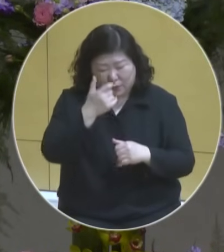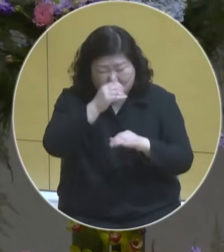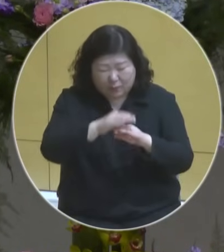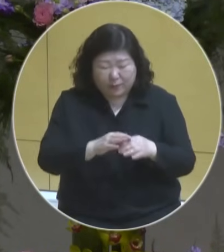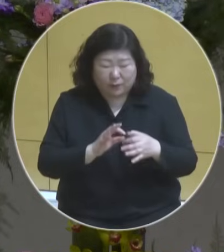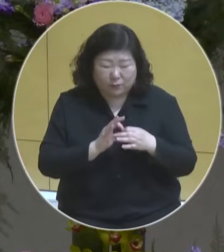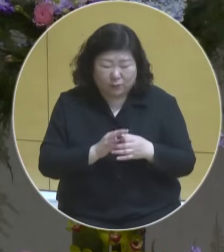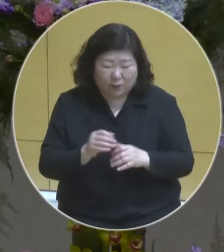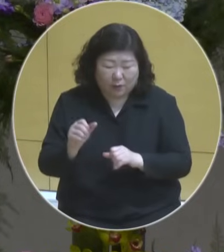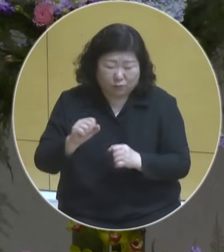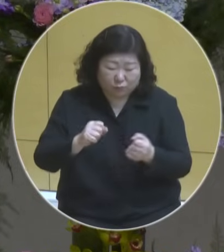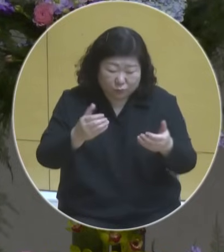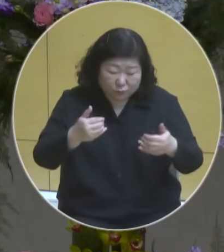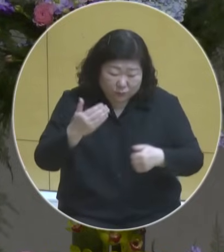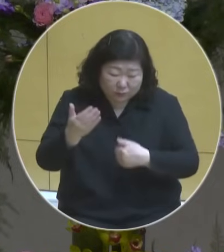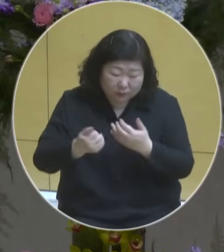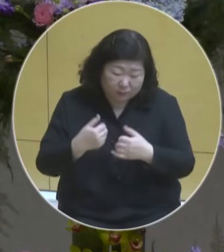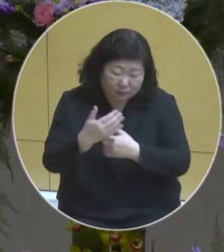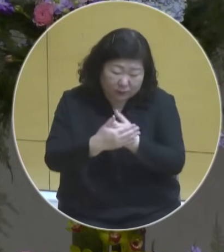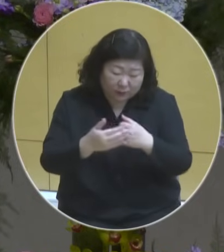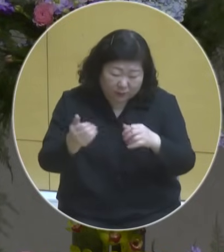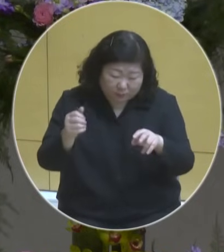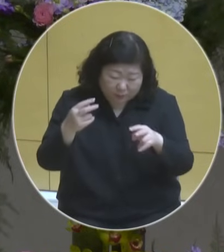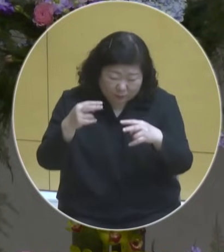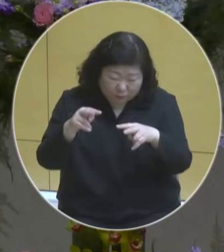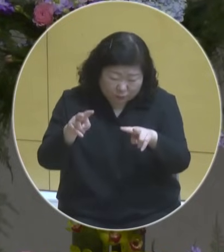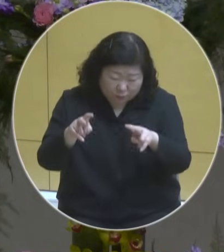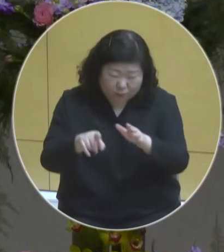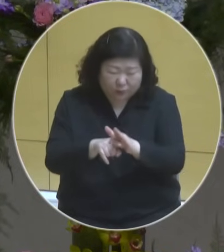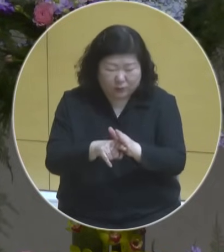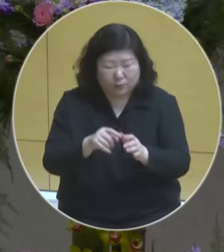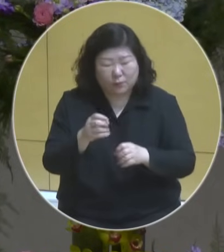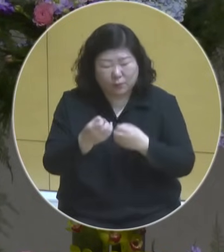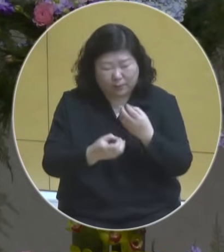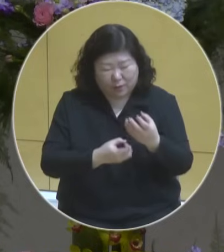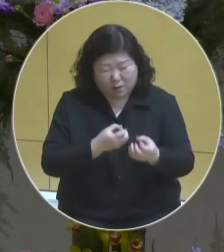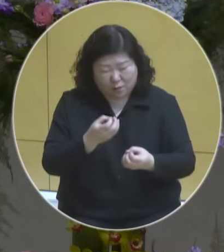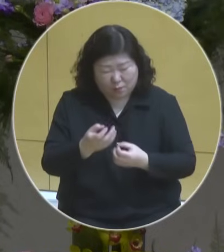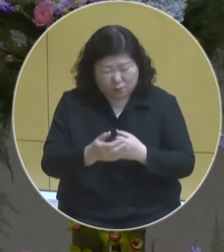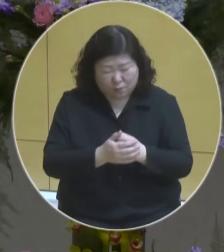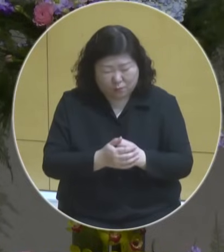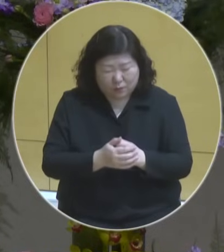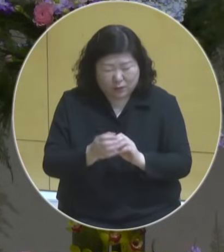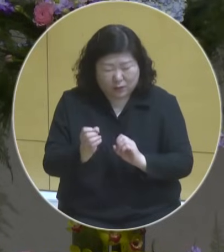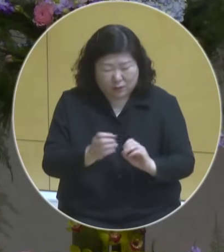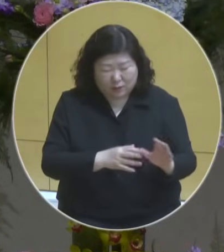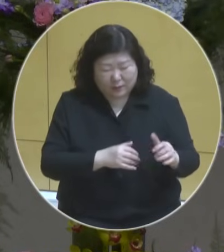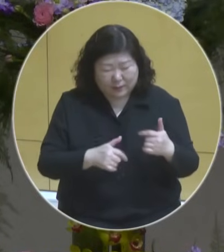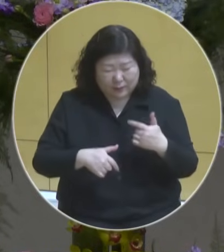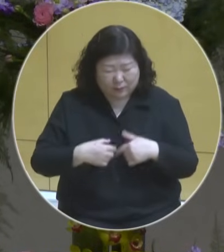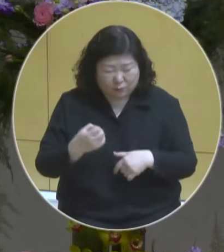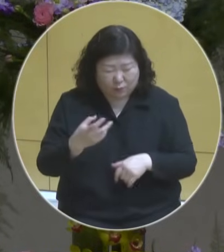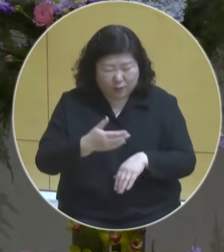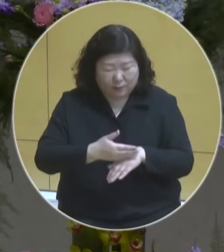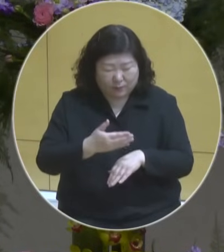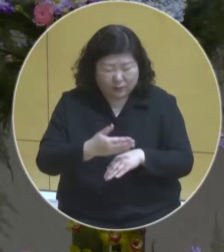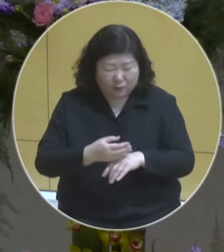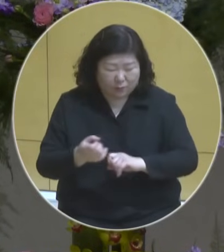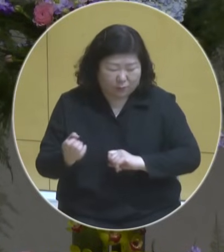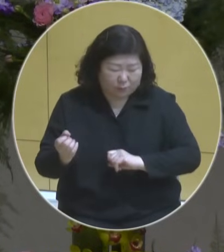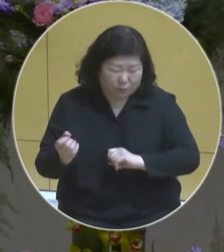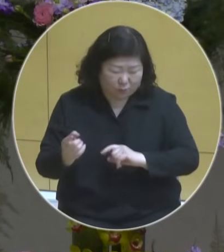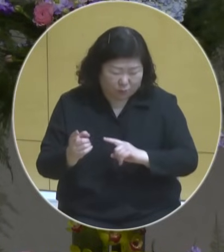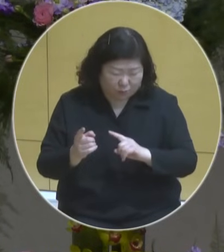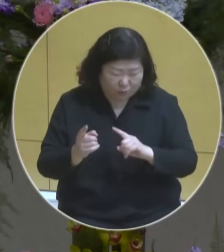부어 주시는 하나님의 은혜를 바라보고 믿음으로 고백하며 잃어버린 기쁨과 감사를 회복하는 귀한 예배가 되게